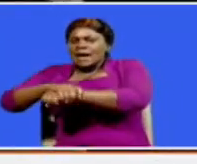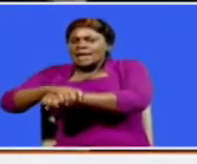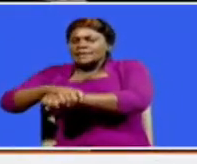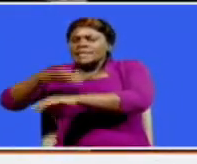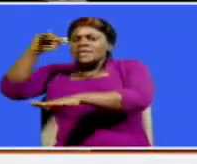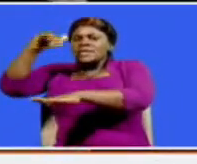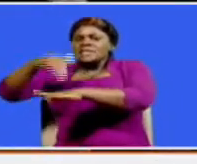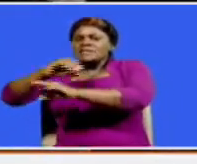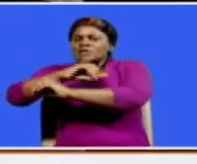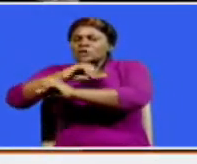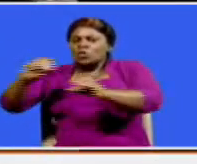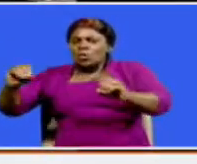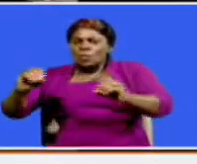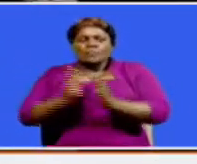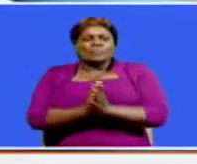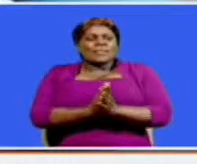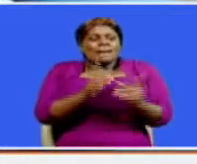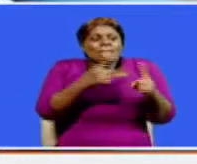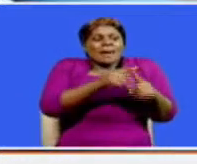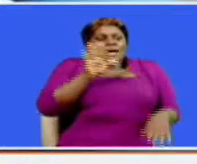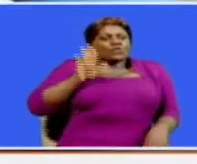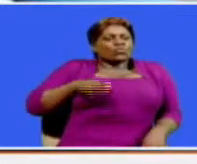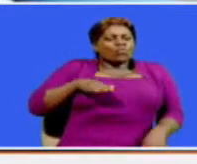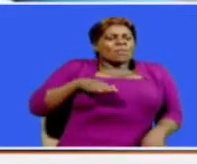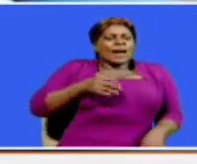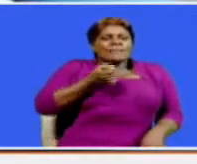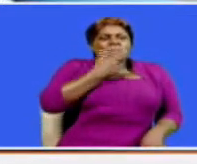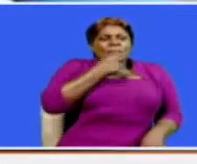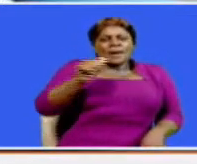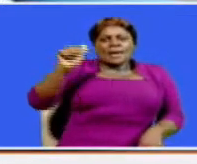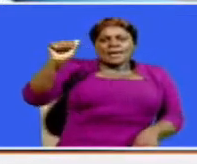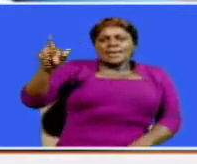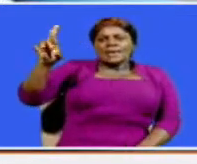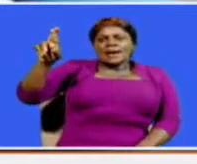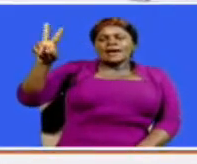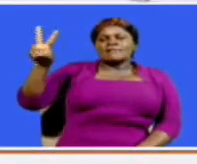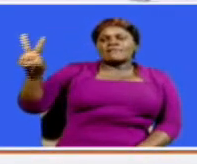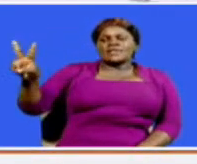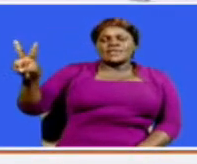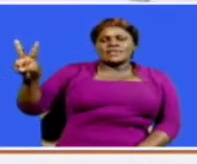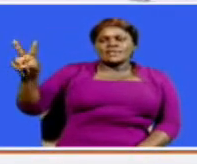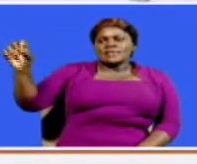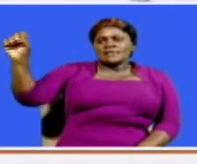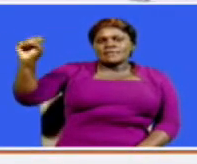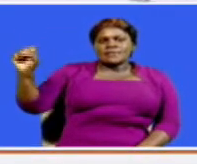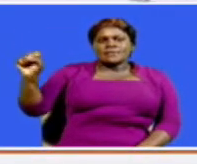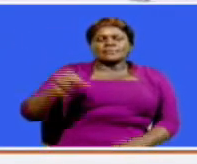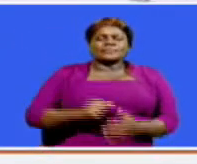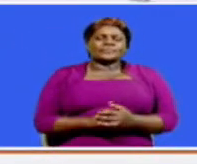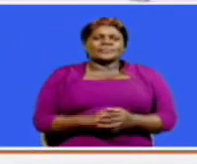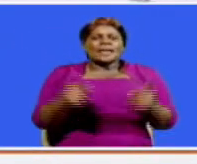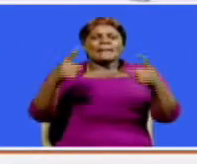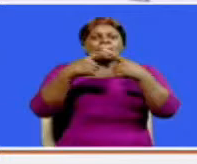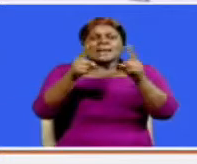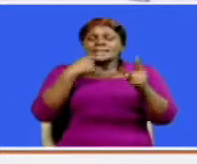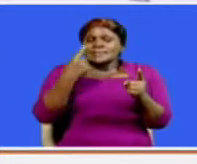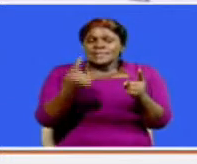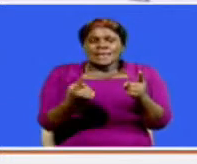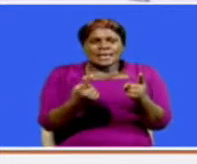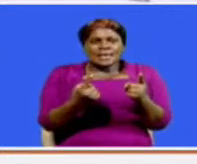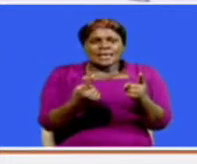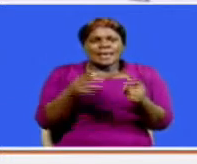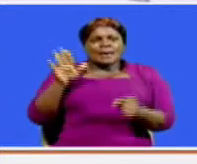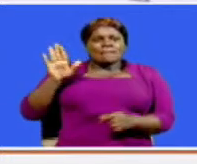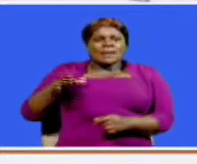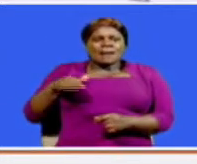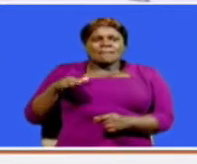ya HIV, yani PrEP, huku Jen akimeza dawa za kupunguza makali ya virusi vya HIV, ARVs. Lakini anasema kuwa